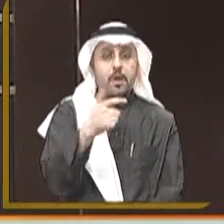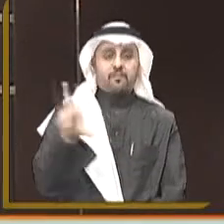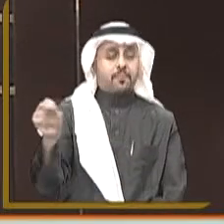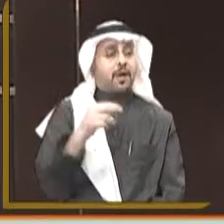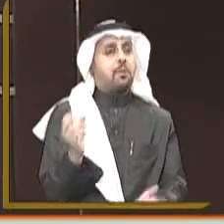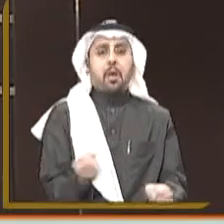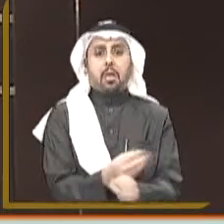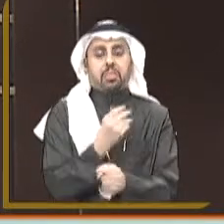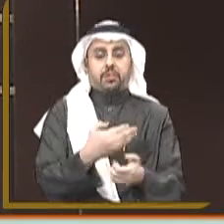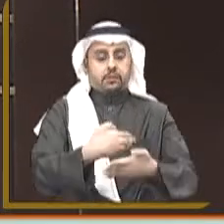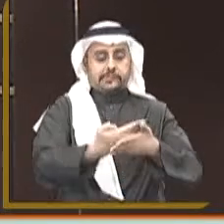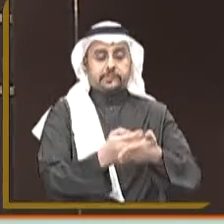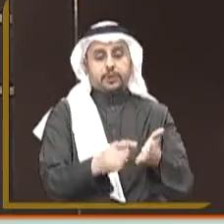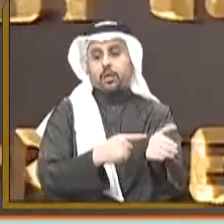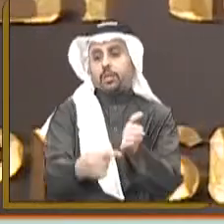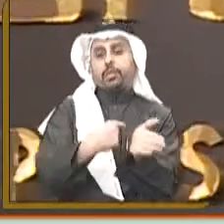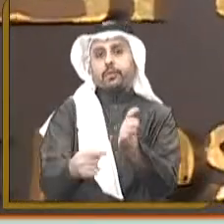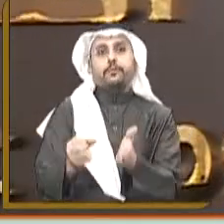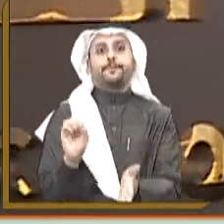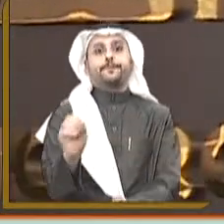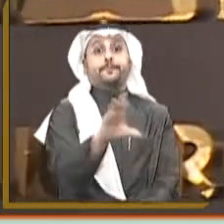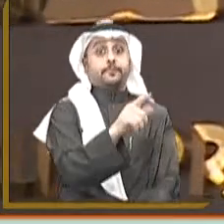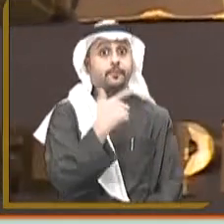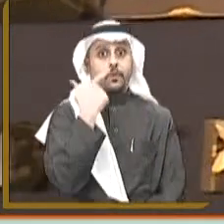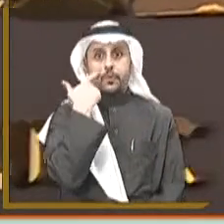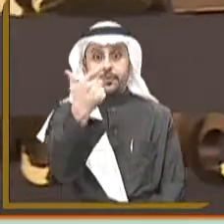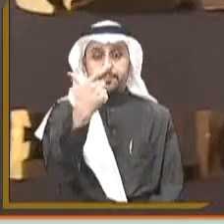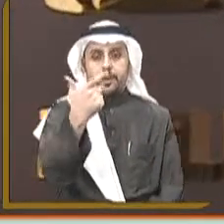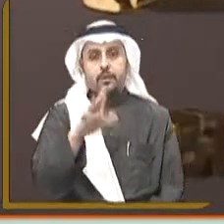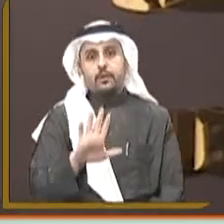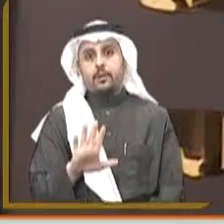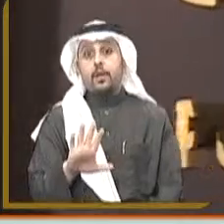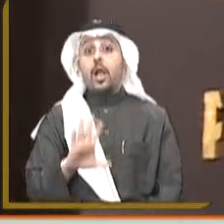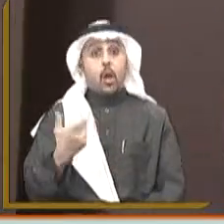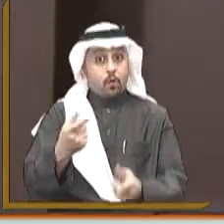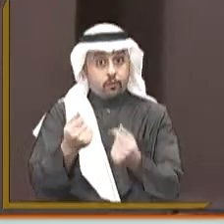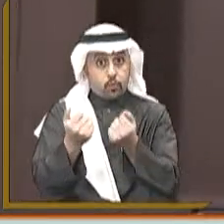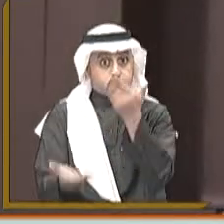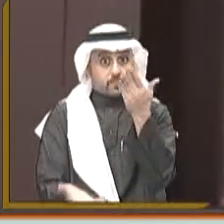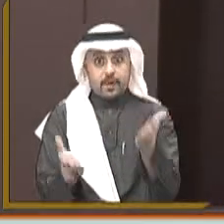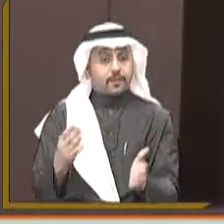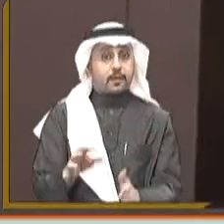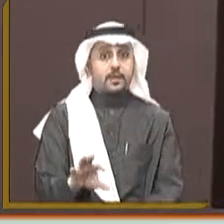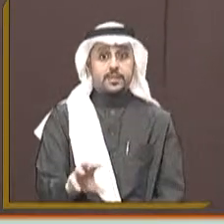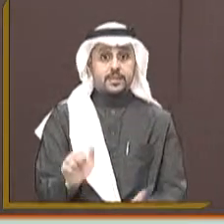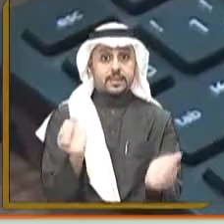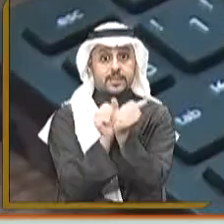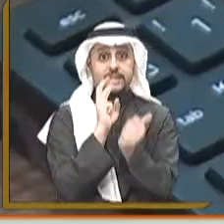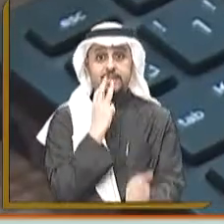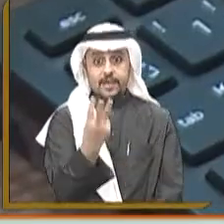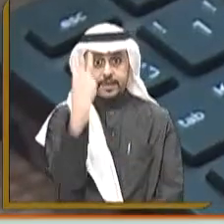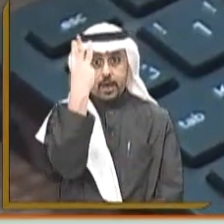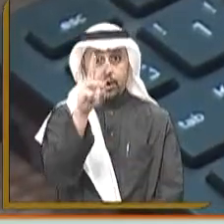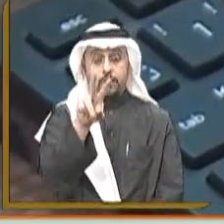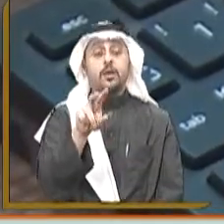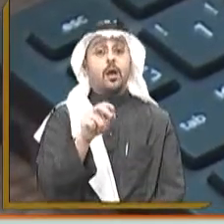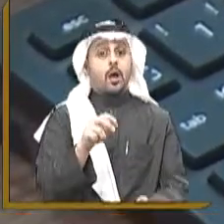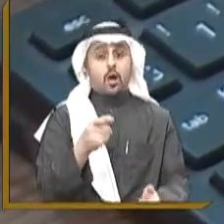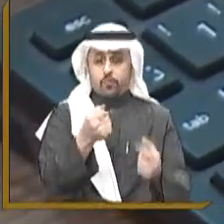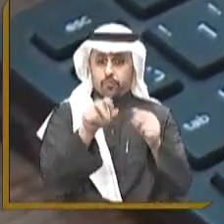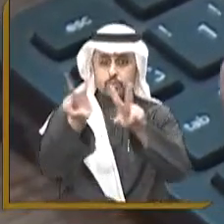الشيك أو التوقيع عليه بصورة تمنع صرفه تصل إلى السجن لمدة 3 أعوام مع غرامة